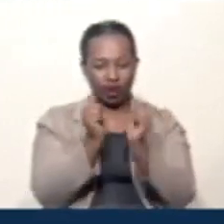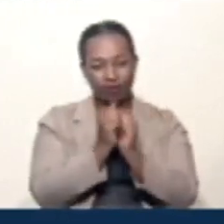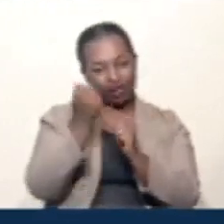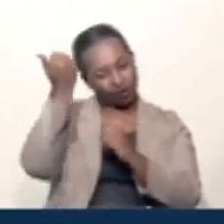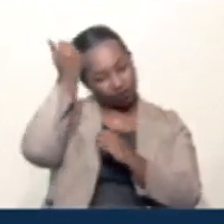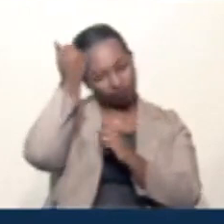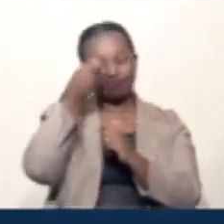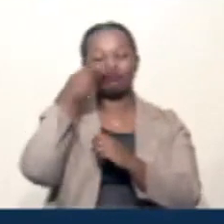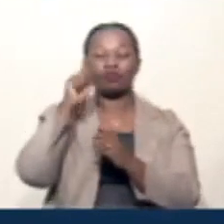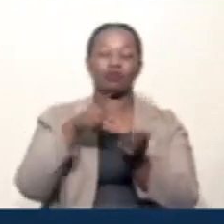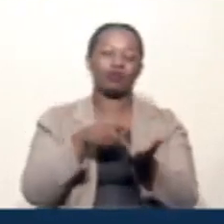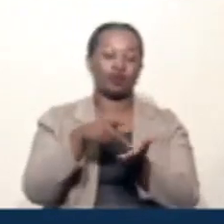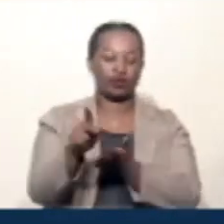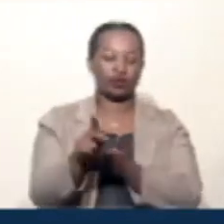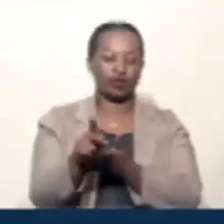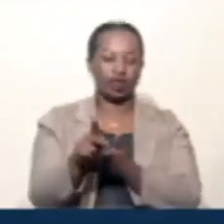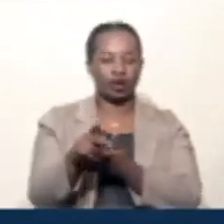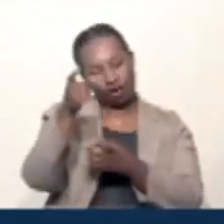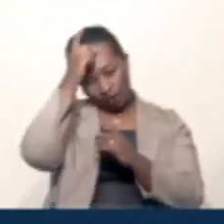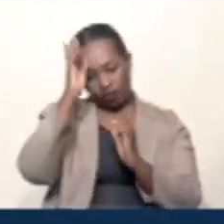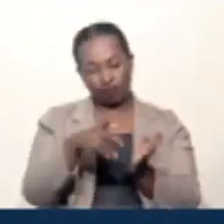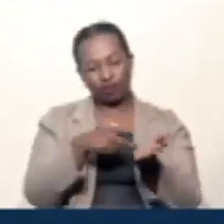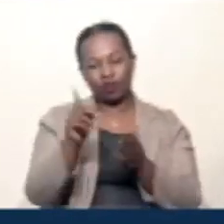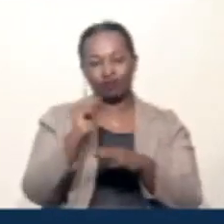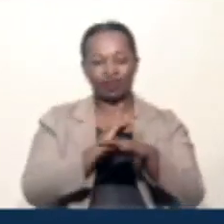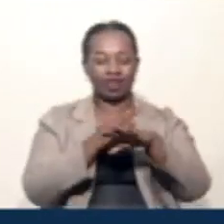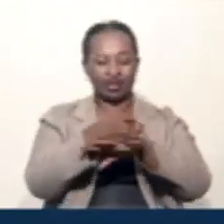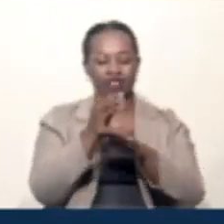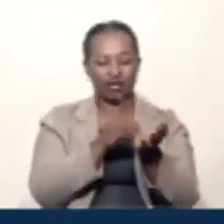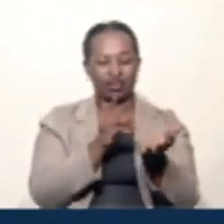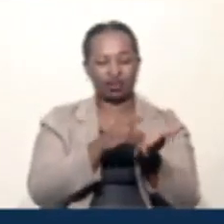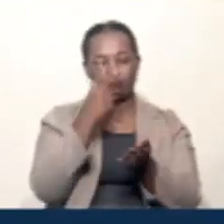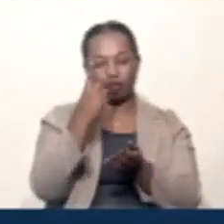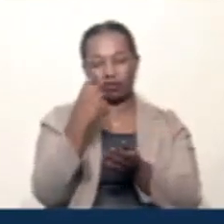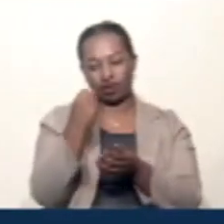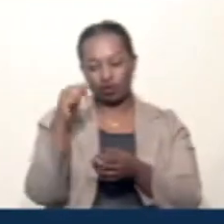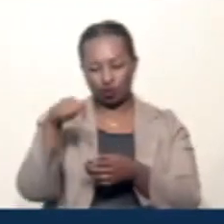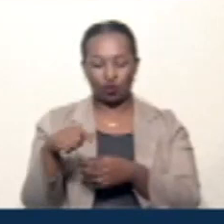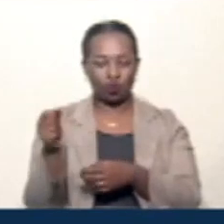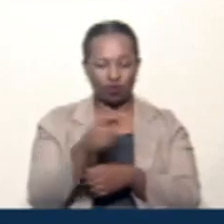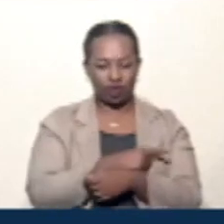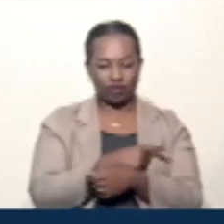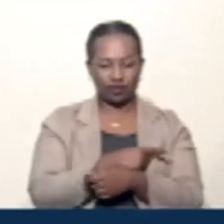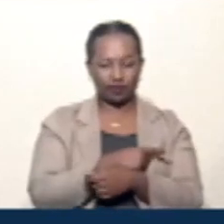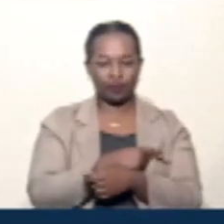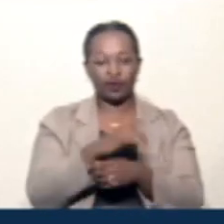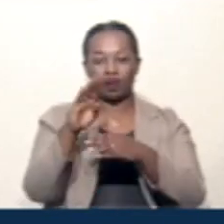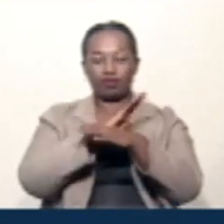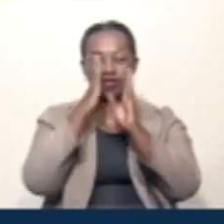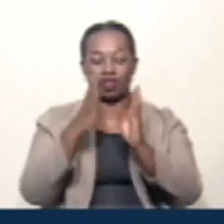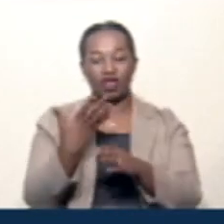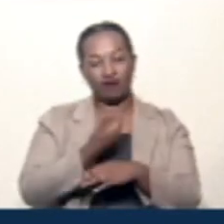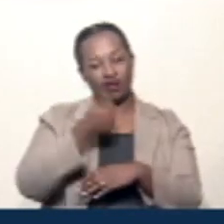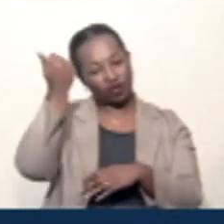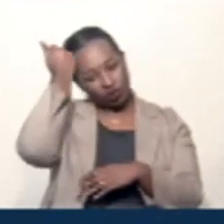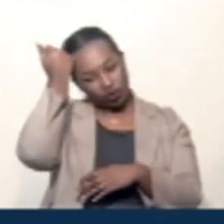cy'ubwishingizi kigomba gutanga indishyi abaturage bakishyurwa bitarenze tariki ya 25 z'uku kwezi. Rwiyemezamirimo abafite ubwishingizi kuri shantiye